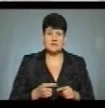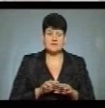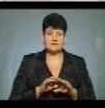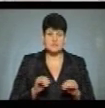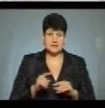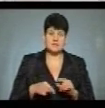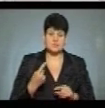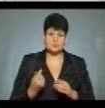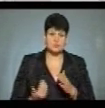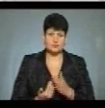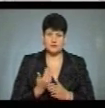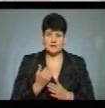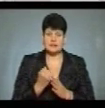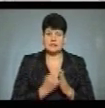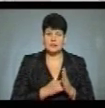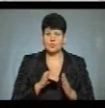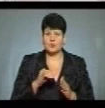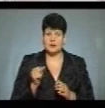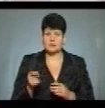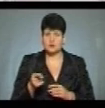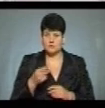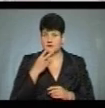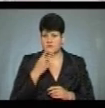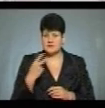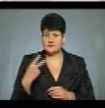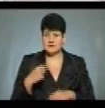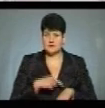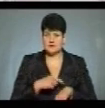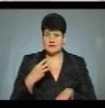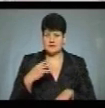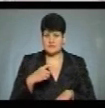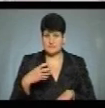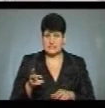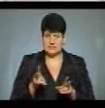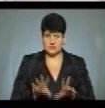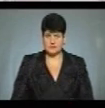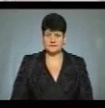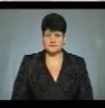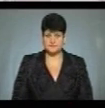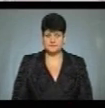все. Наступний випуск новин на телеканалі ЮА Тернопіль. Дивіться о 20:30. Залишайтеся із нами.